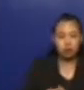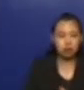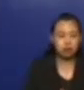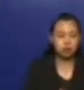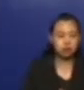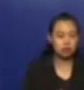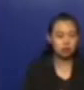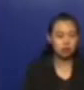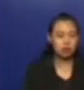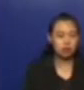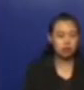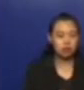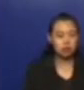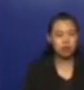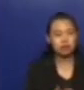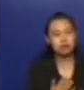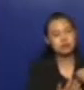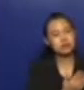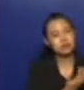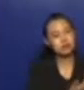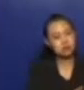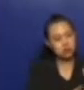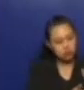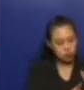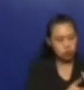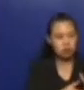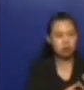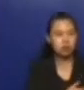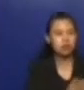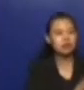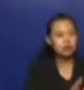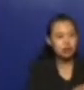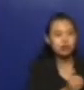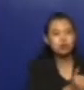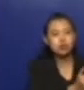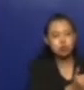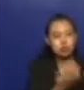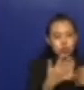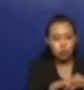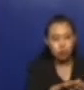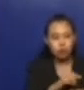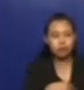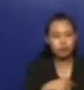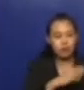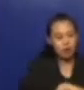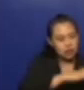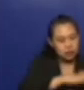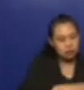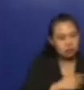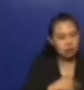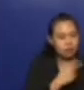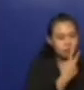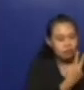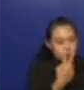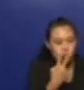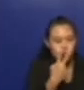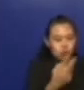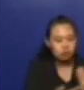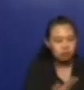ณจัดใหญ่โตมโหฬารไปเยี่ยมหนังสือพิมพ์หลายคนก็ถามผมว่าทำไมรัฐบาล